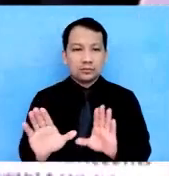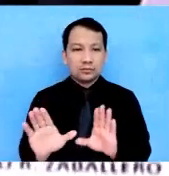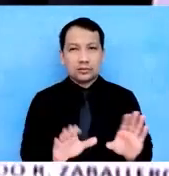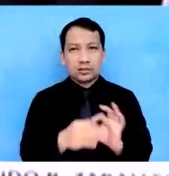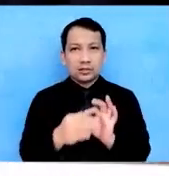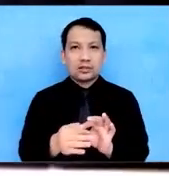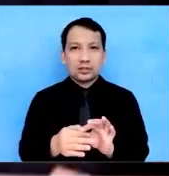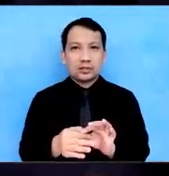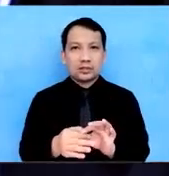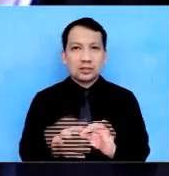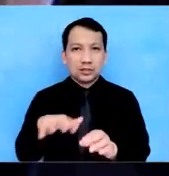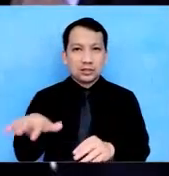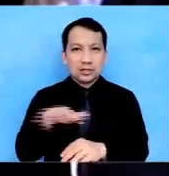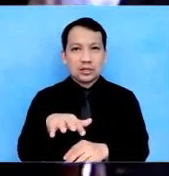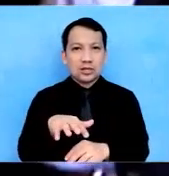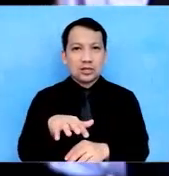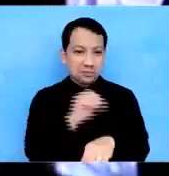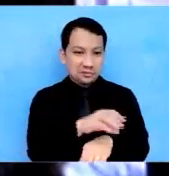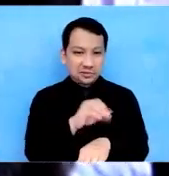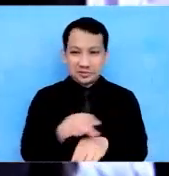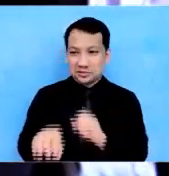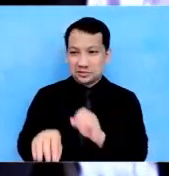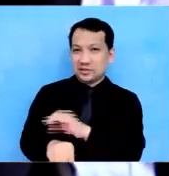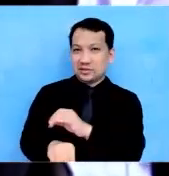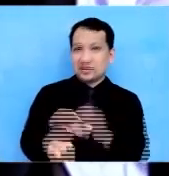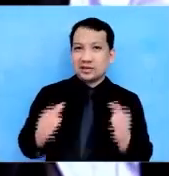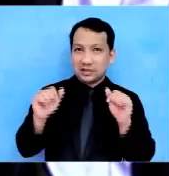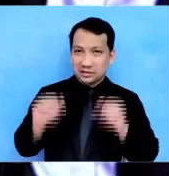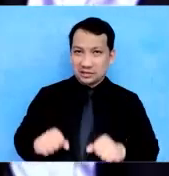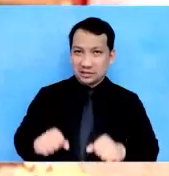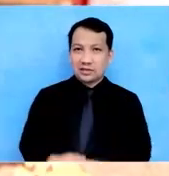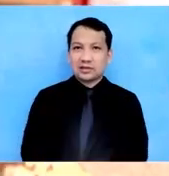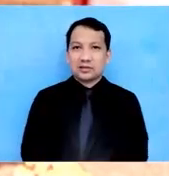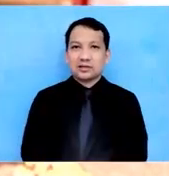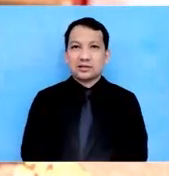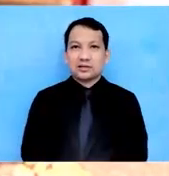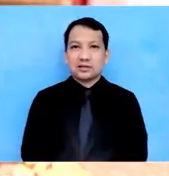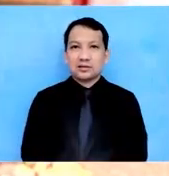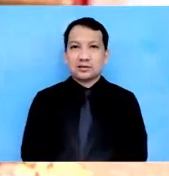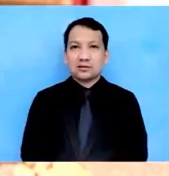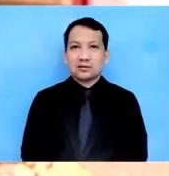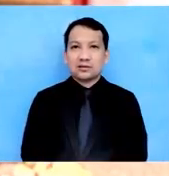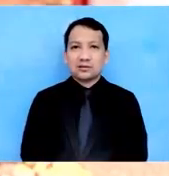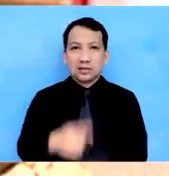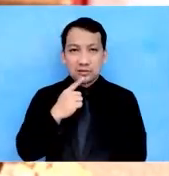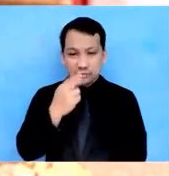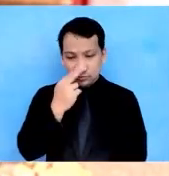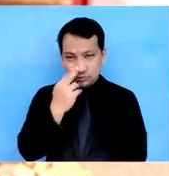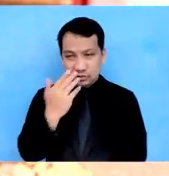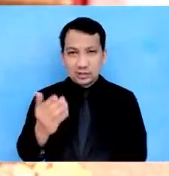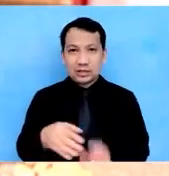mga isaw-sawero at isaw-sawera. Kinakaya ba niya ang mga eksena? Yung pagiging stand-up comedian ko, yung